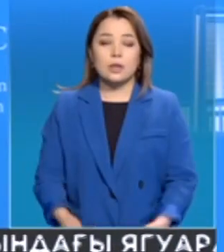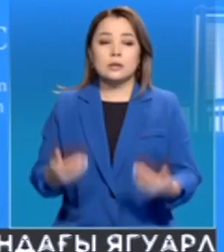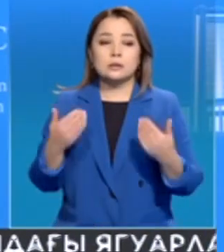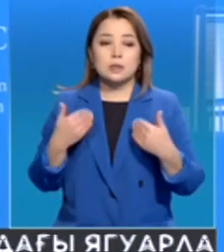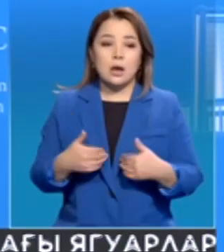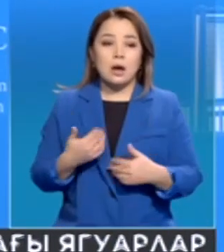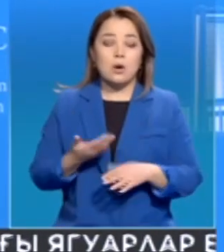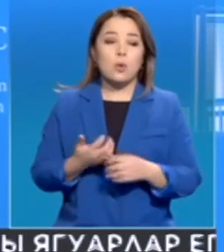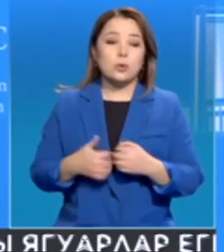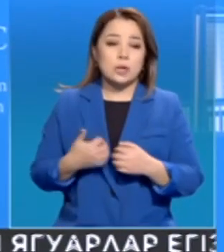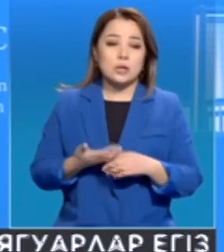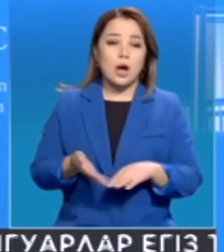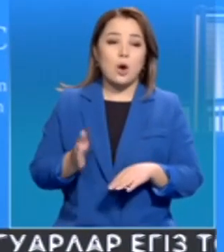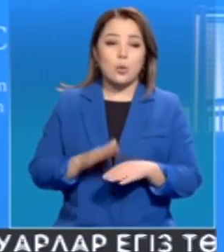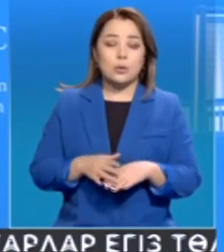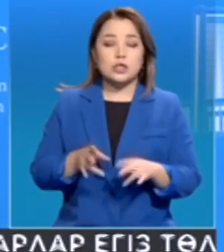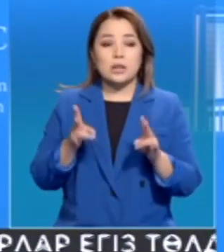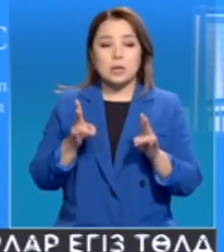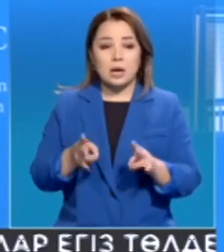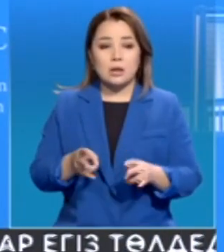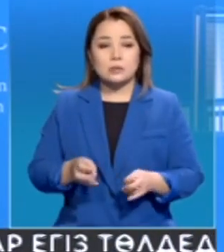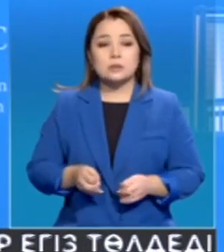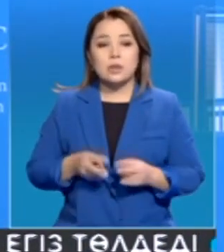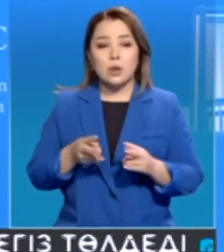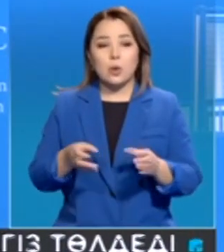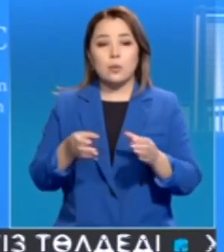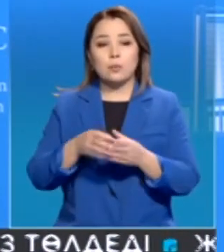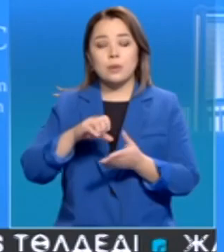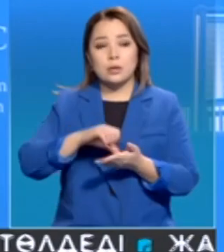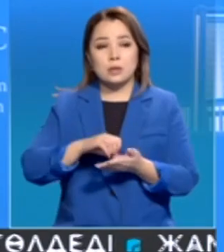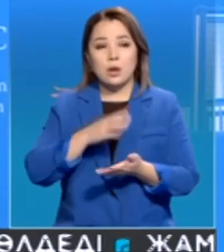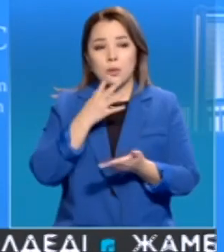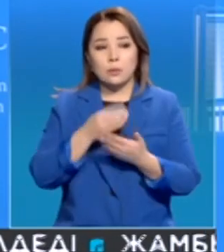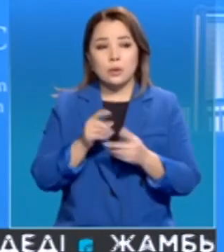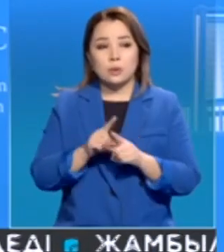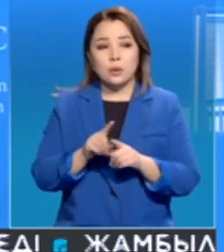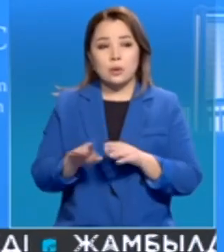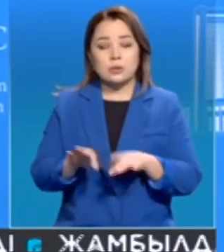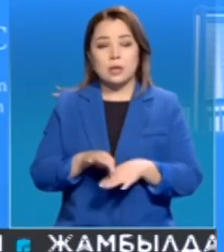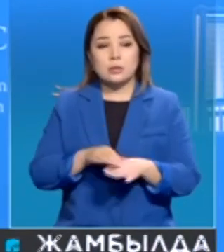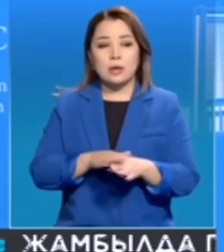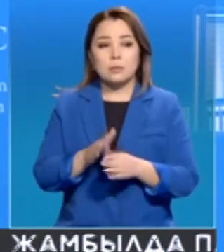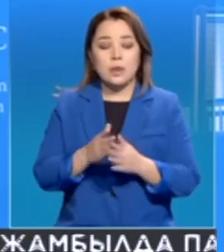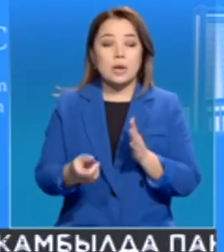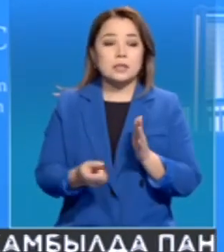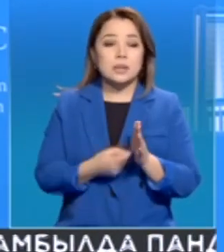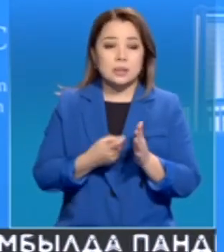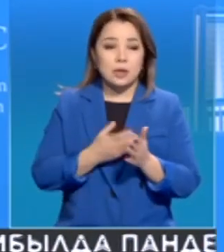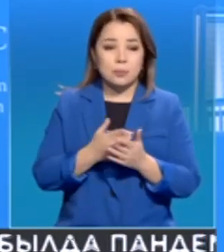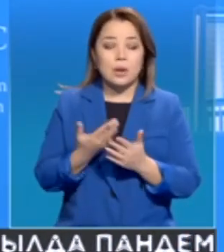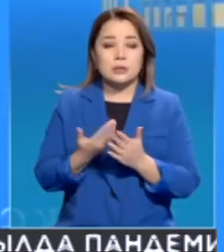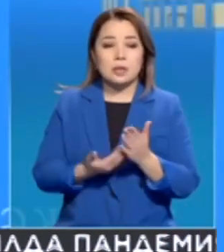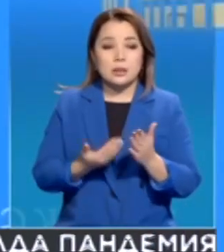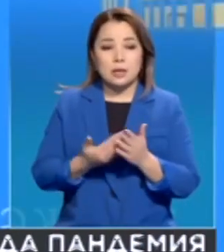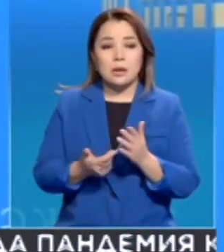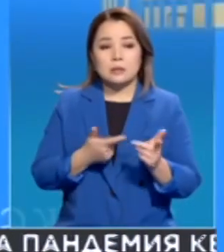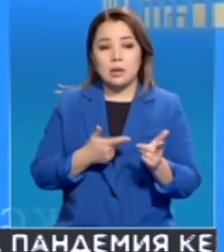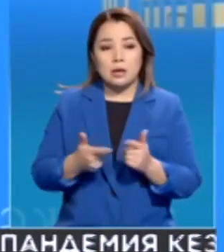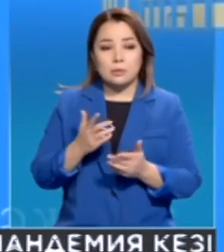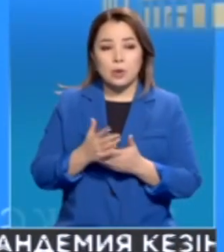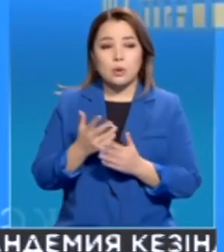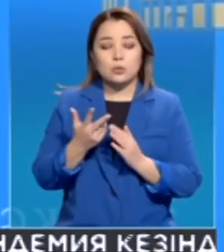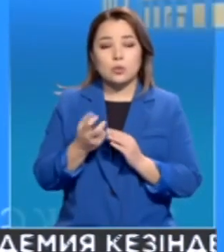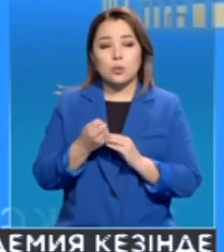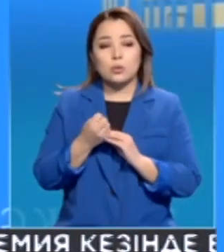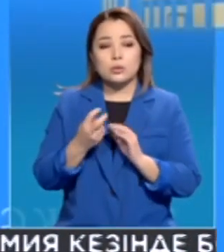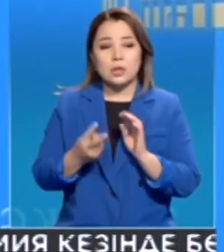болса, міндетті түрде қылмыстық қудалы органмен қылмыстық іс қозғалады, тергеледі, сараптама тағайындалады. 317